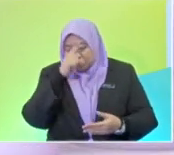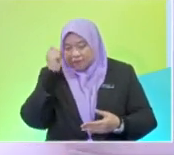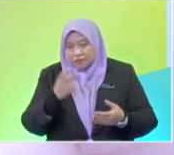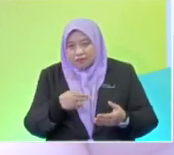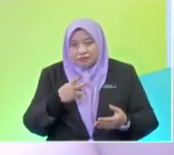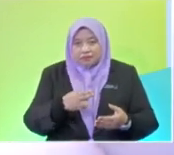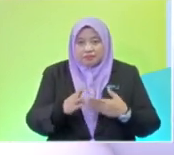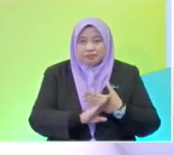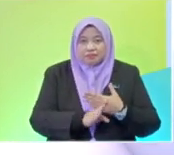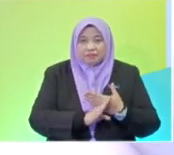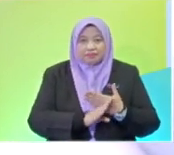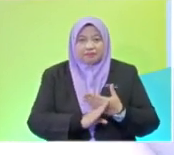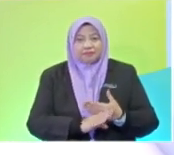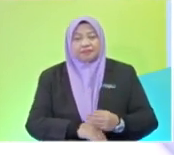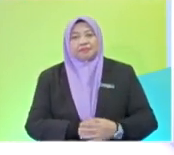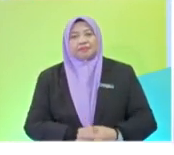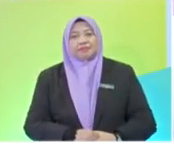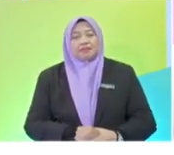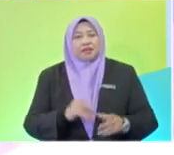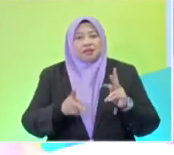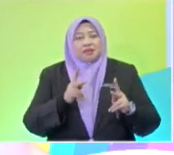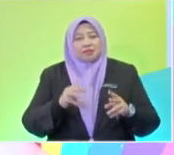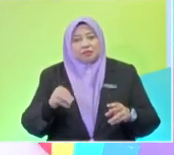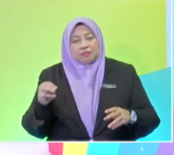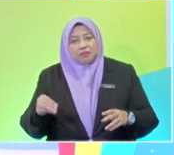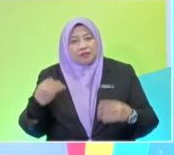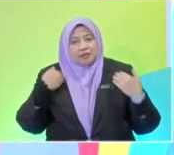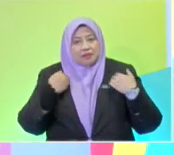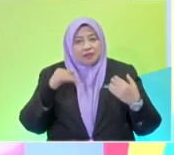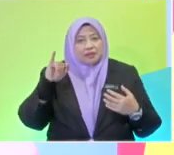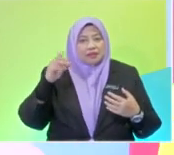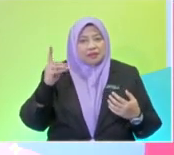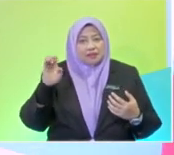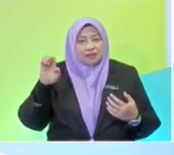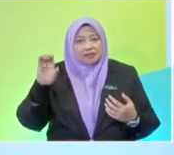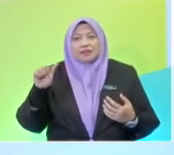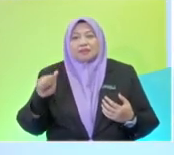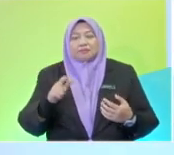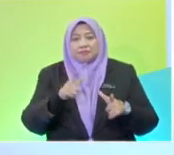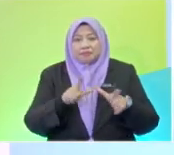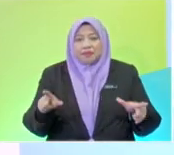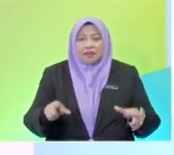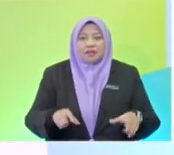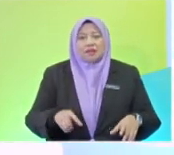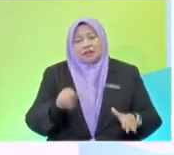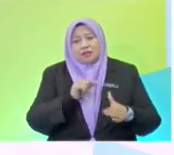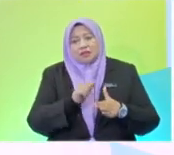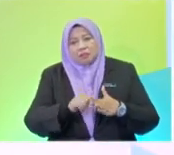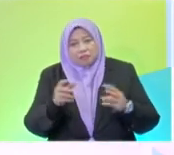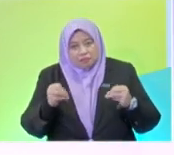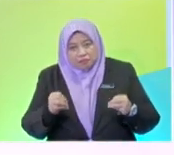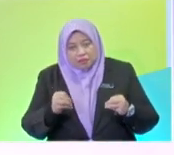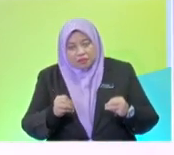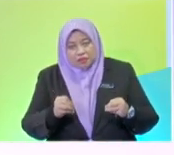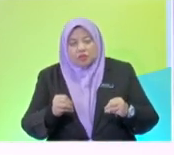mungkin kalau murid-murid ada ide lain mungkin minta anak panci ikan anak pancing contohnya mainan ke kan